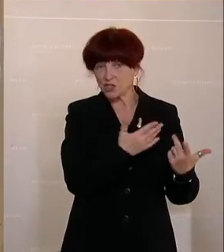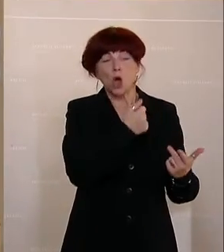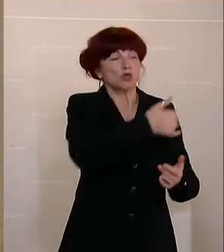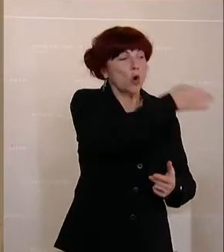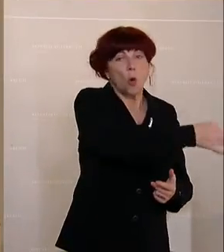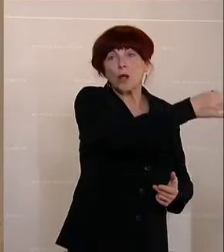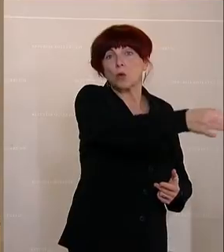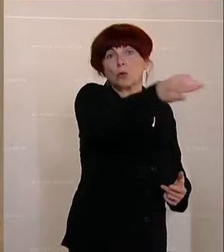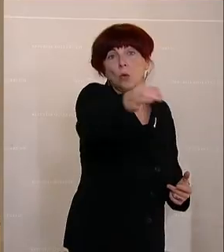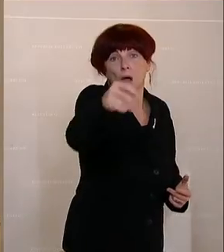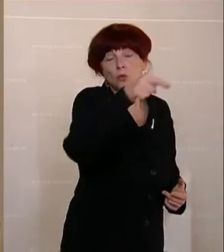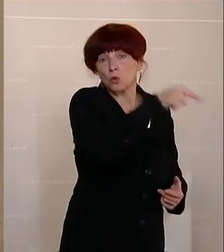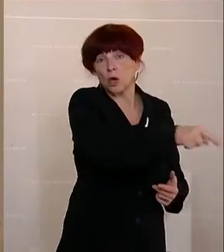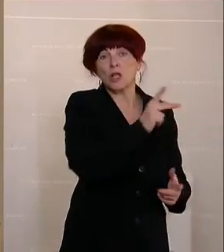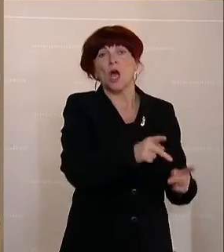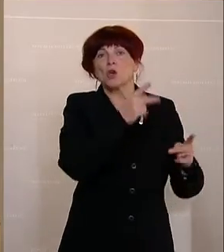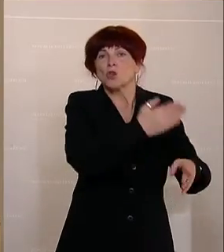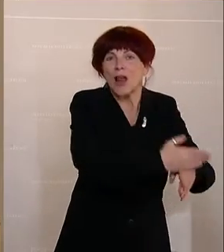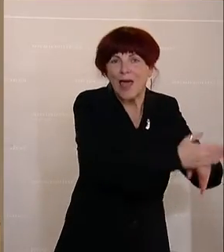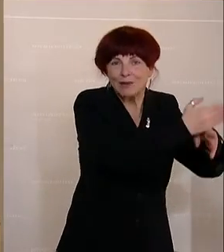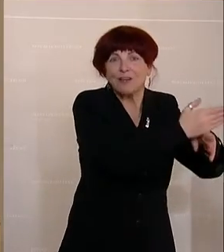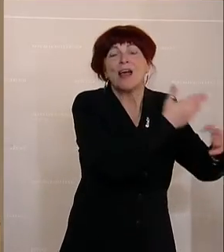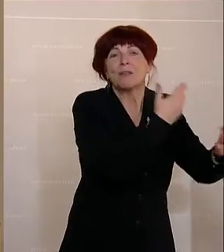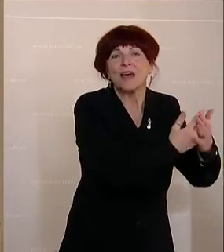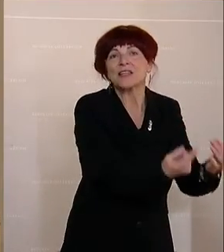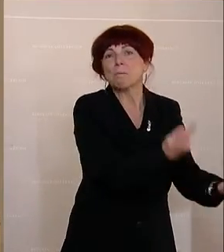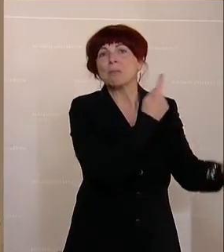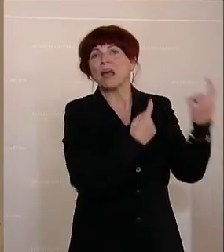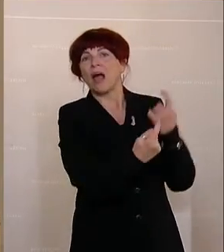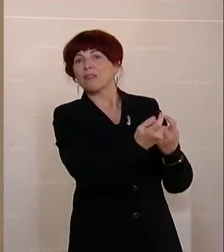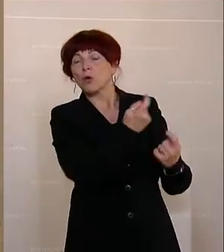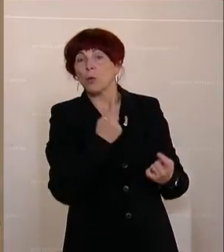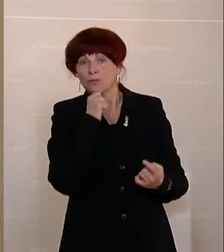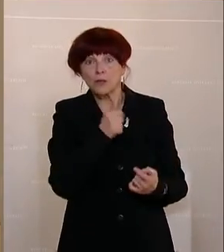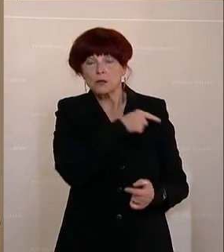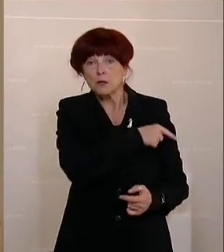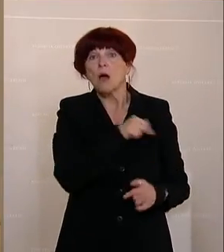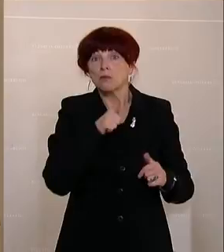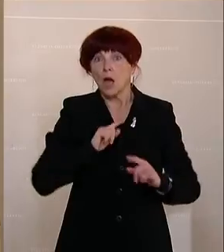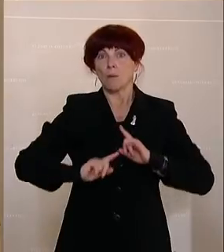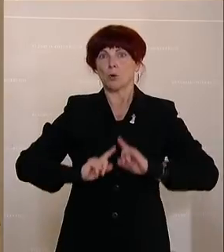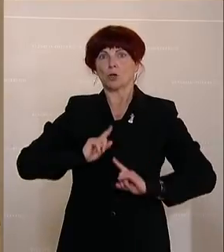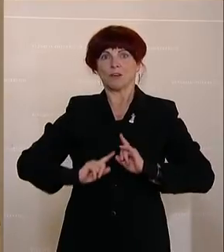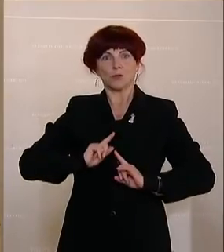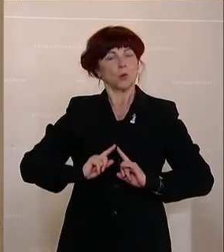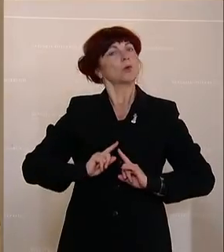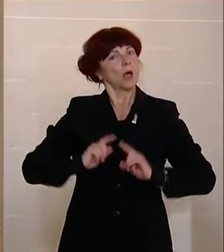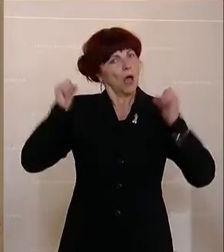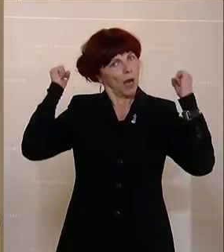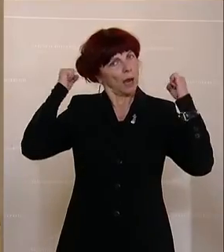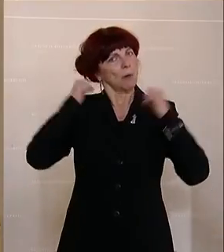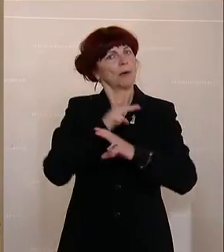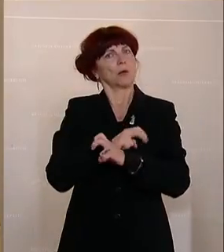durch Hilfe vor Ort Klimamigration zu verhindern. Das alleine sollte Sie doch motivieren, dass die Republik Österreich hier endlich einen